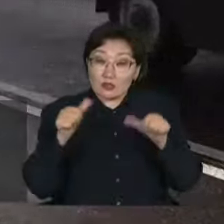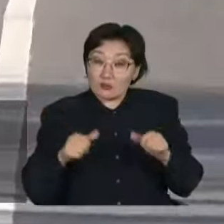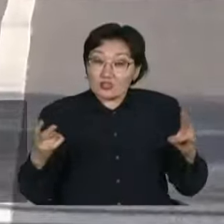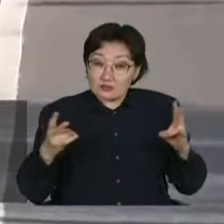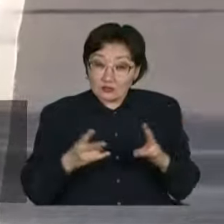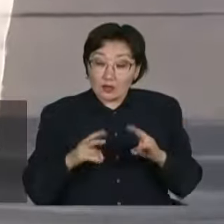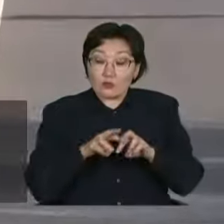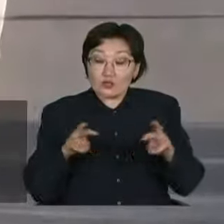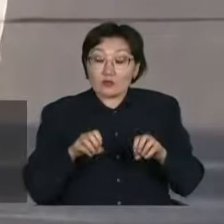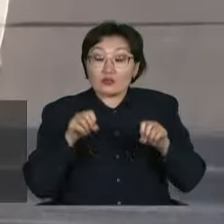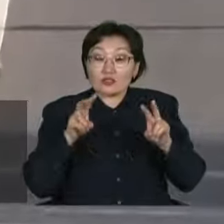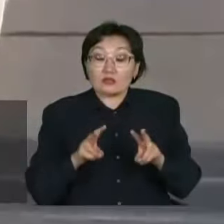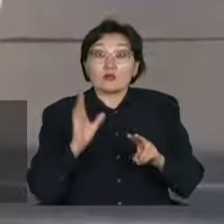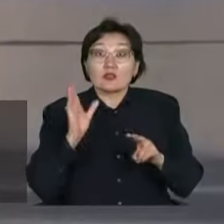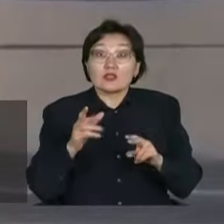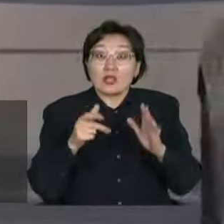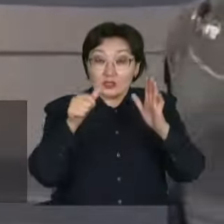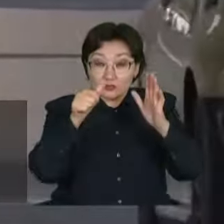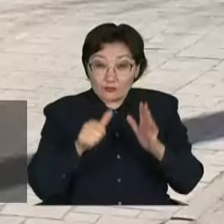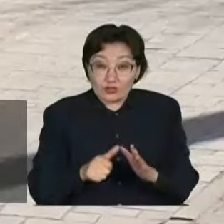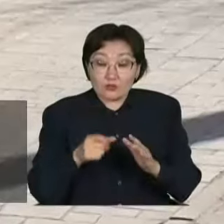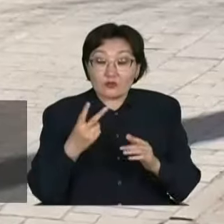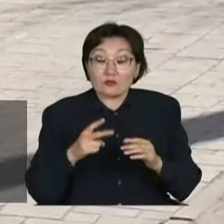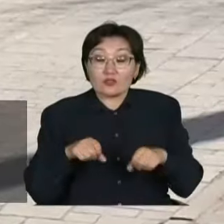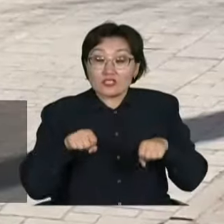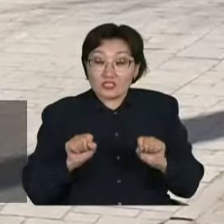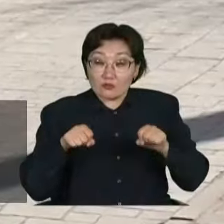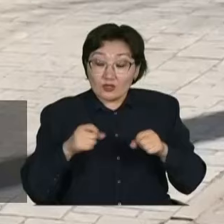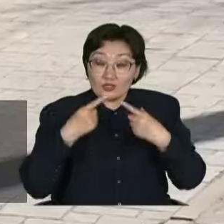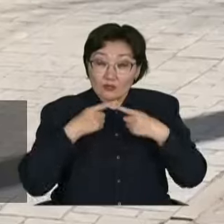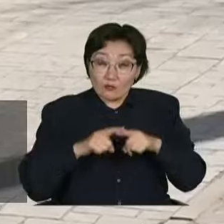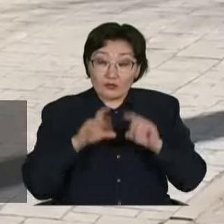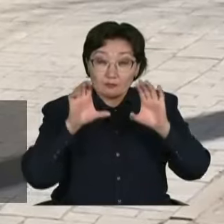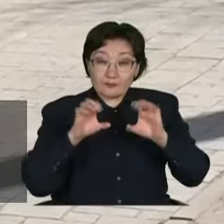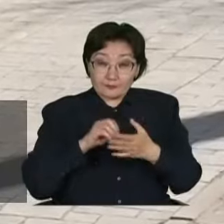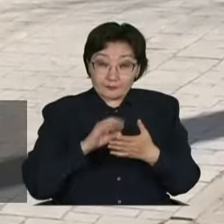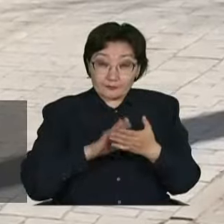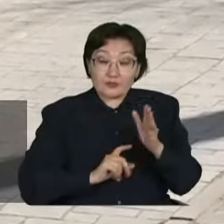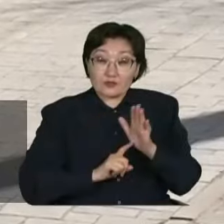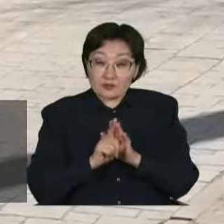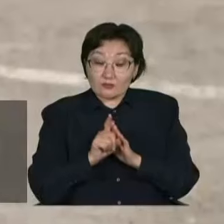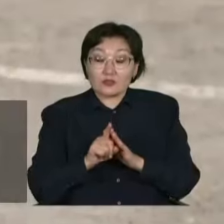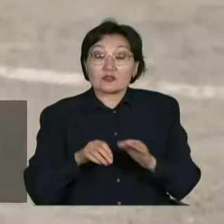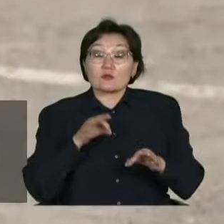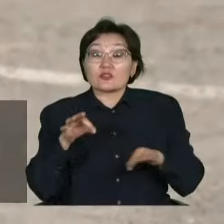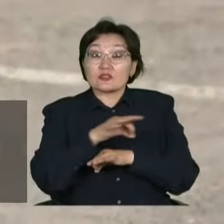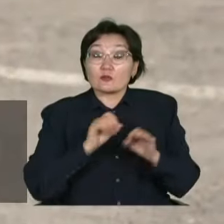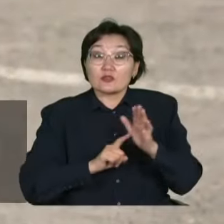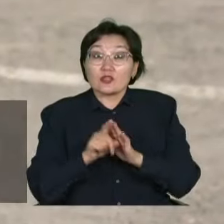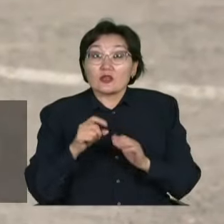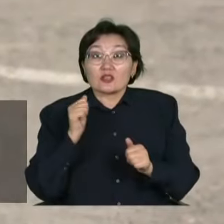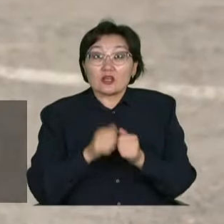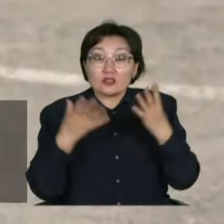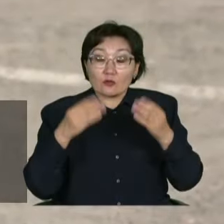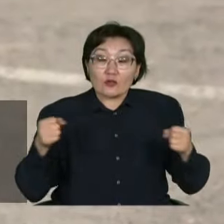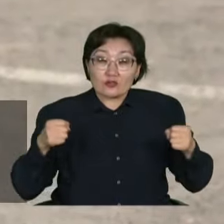қажет. Министрлік өкілдері алдағы жарты жылдың ішінде екі дөңгелекті техниканы заңдастыруды қолға алмақ. Бастама ең алдымен екі күннің бірінде